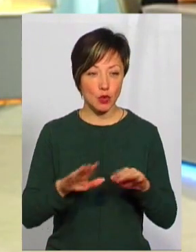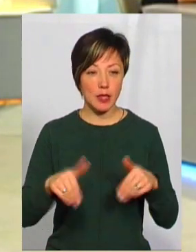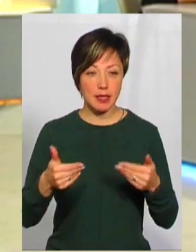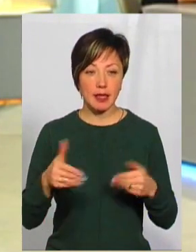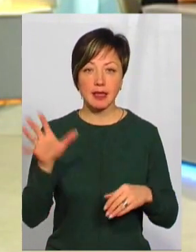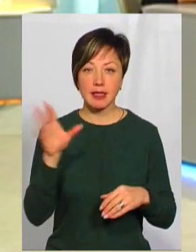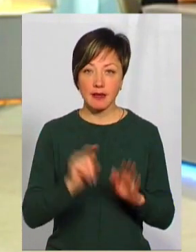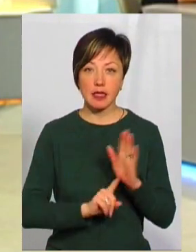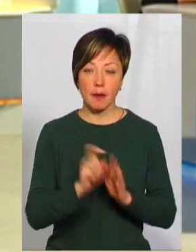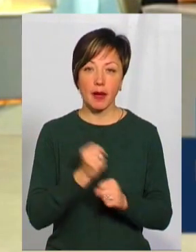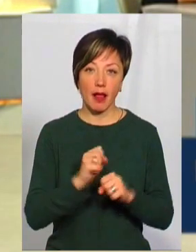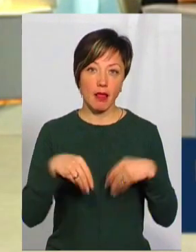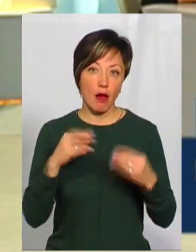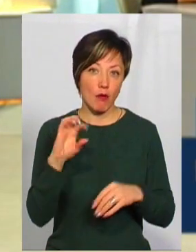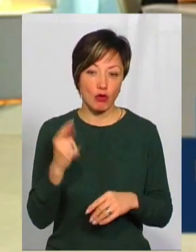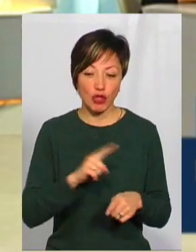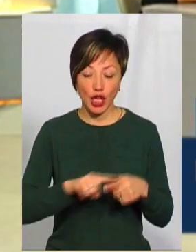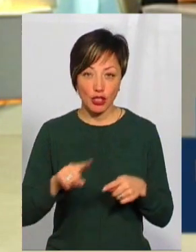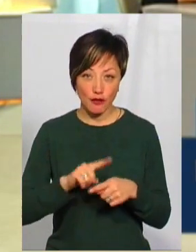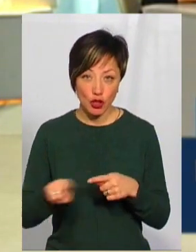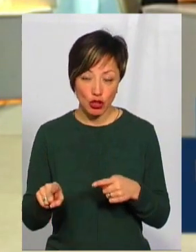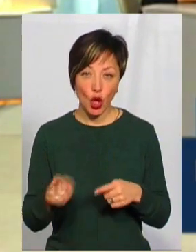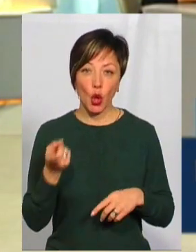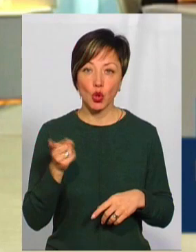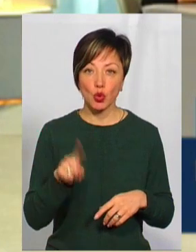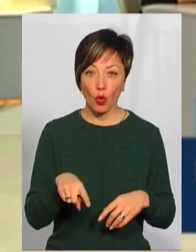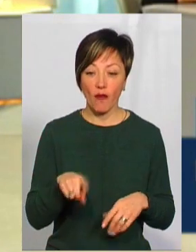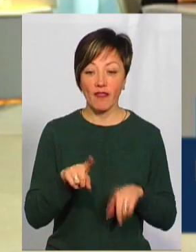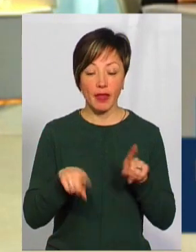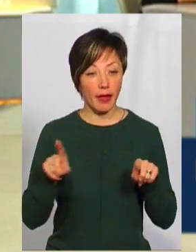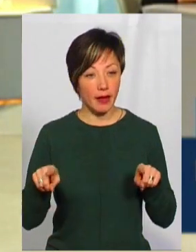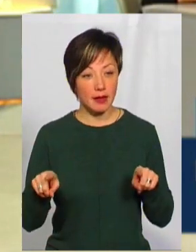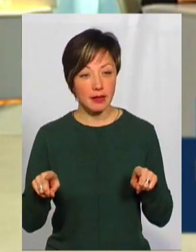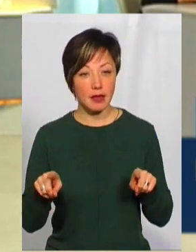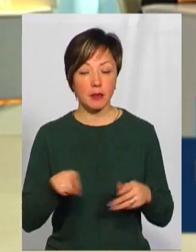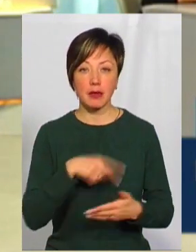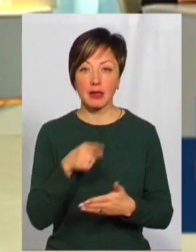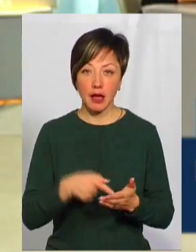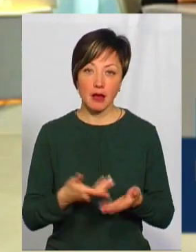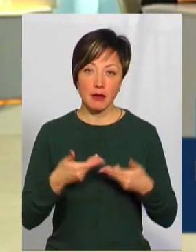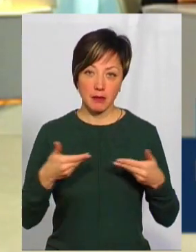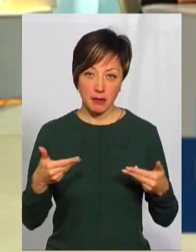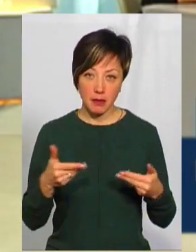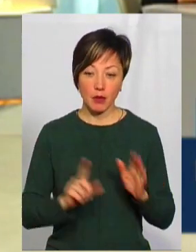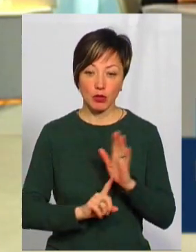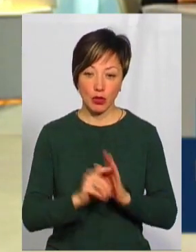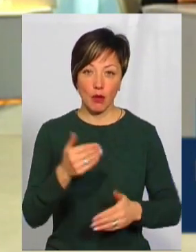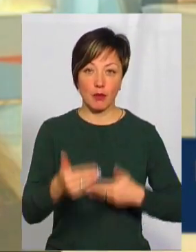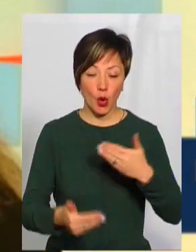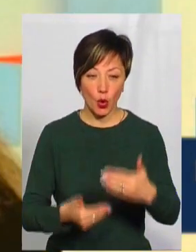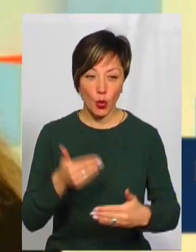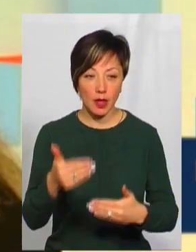і це все запрацює, дай Боже, якнайшвидше, то в деяких питаннях ми зрушимося з